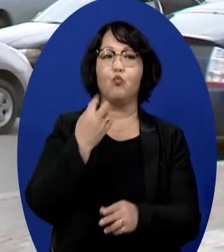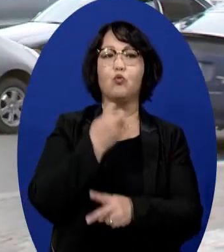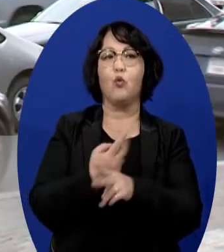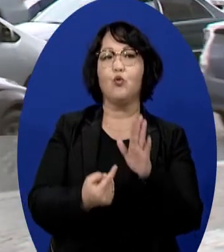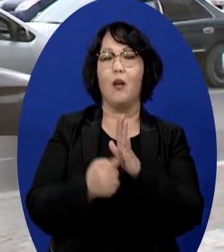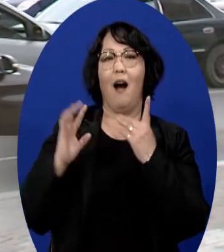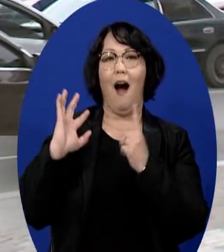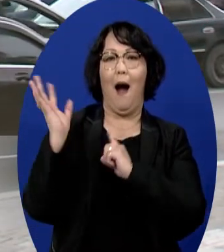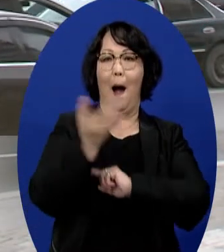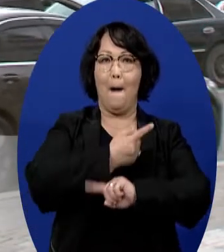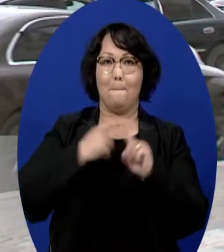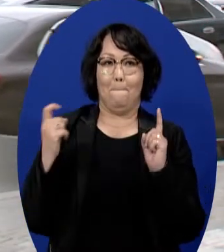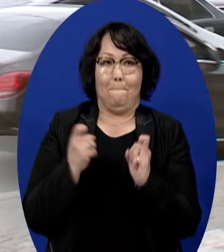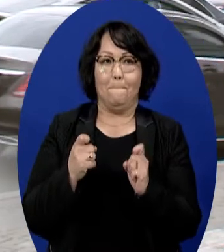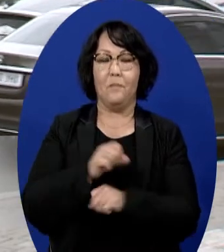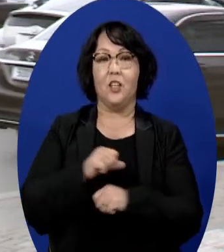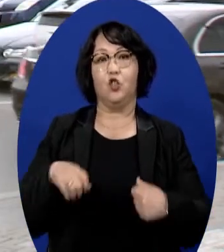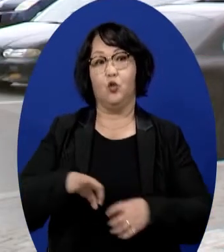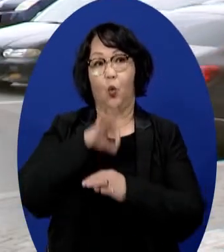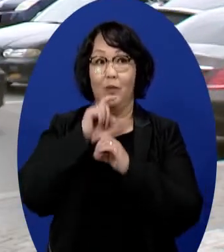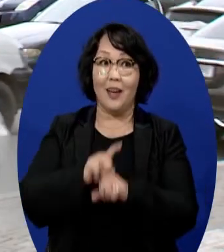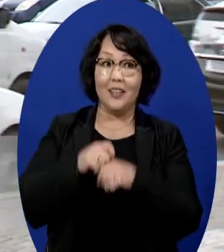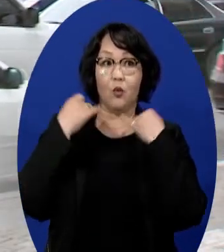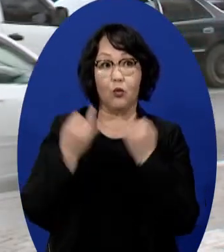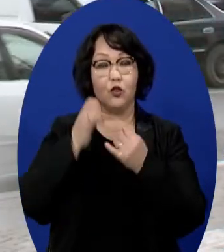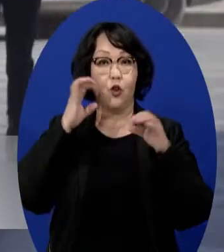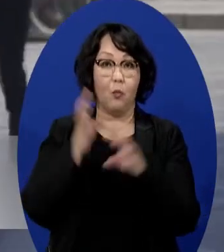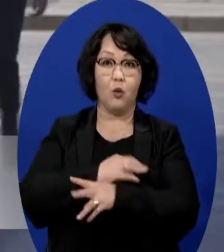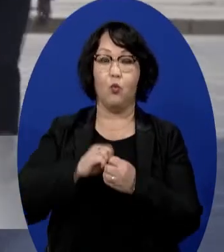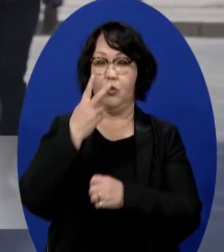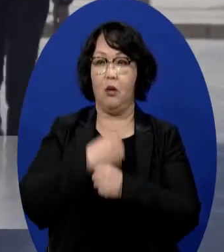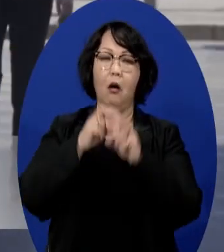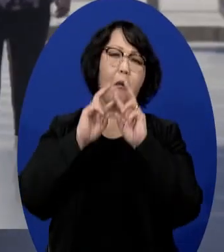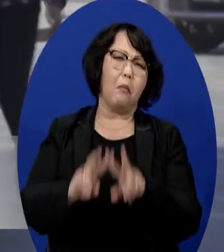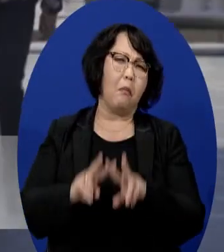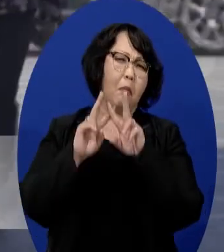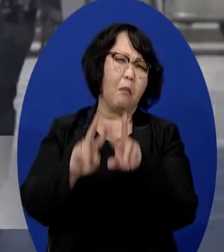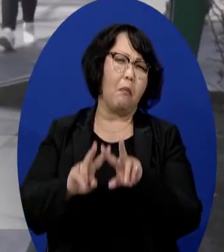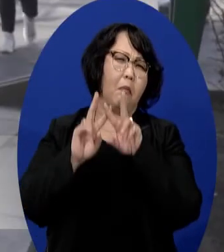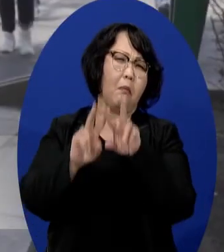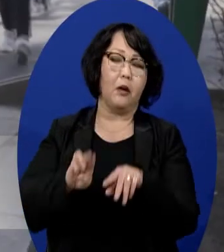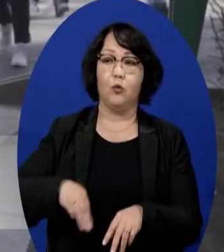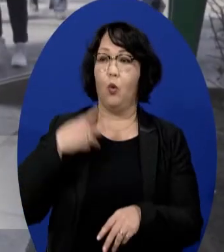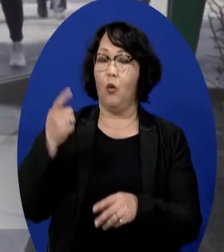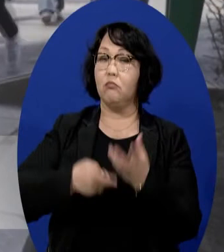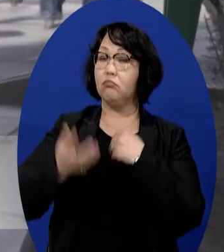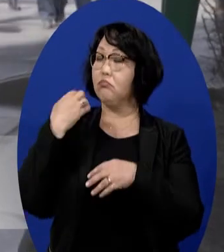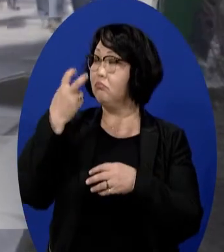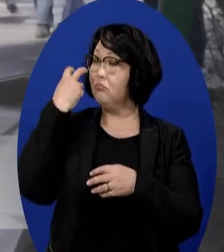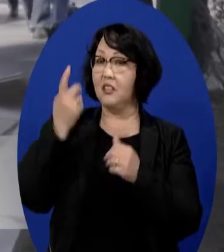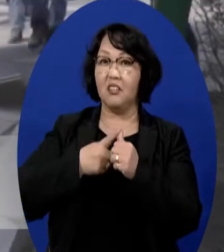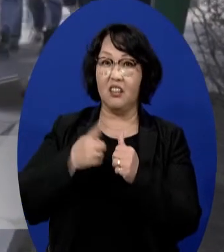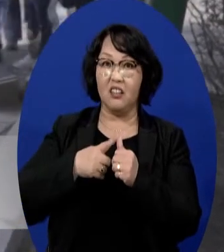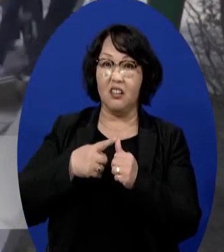иргэдийн сандар бүрддэг парламентын засаглалаа улам бэхжүүлэх ажил цааштай ч үргэлжилнэ. Түүхэн талаас нь харвал монголчууд хэн нэгний эзэрхэг дарангуйлалд